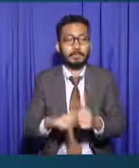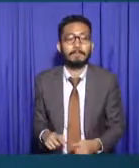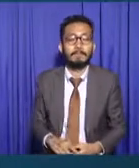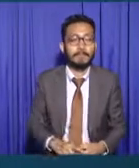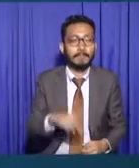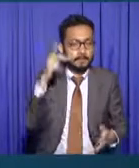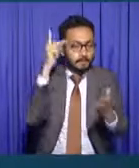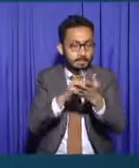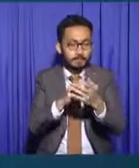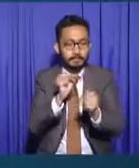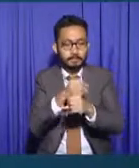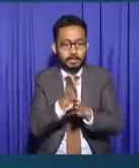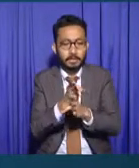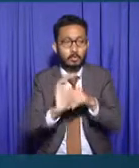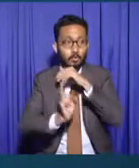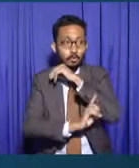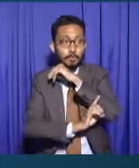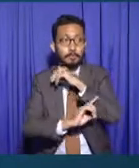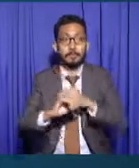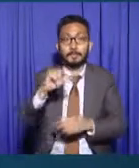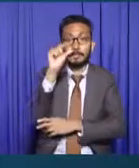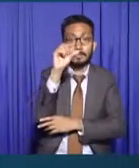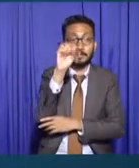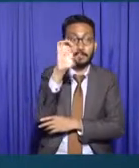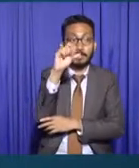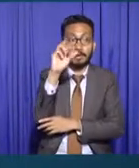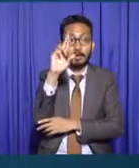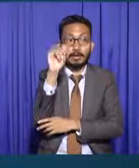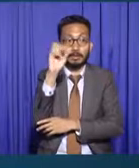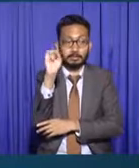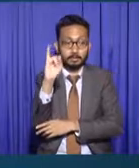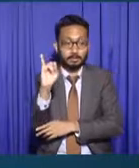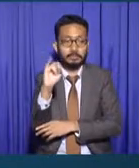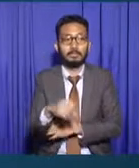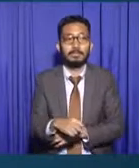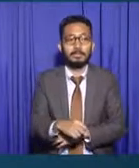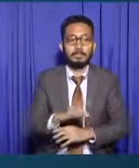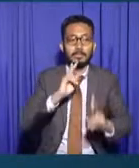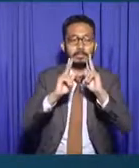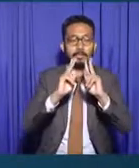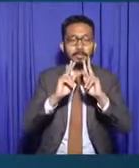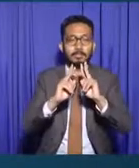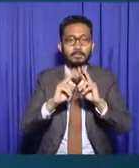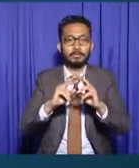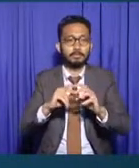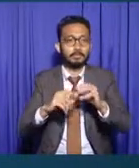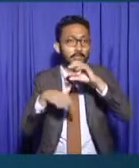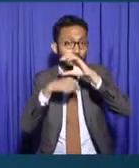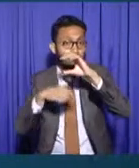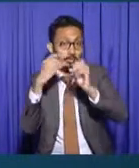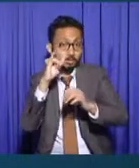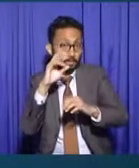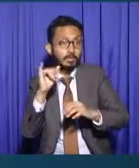hukum segregasi yang menyatakan ciri sesuatu organisme